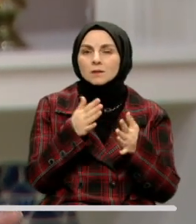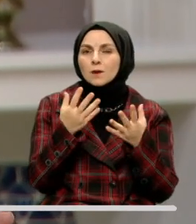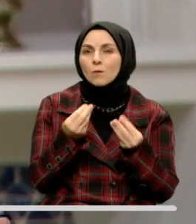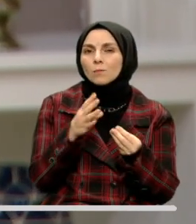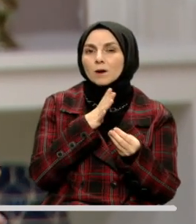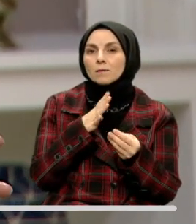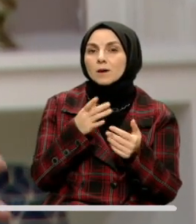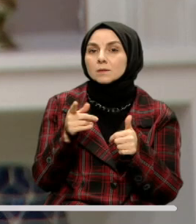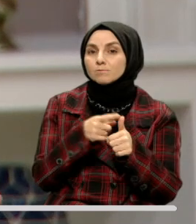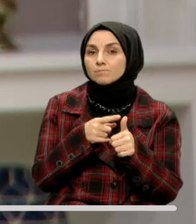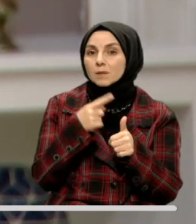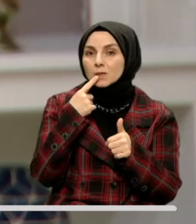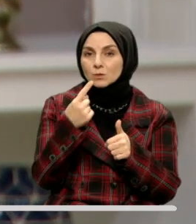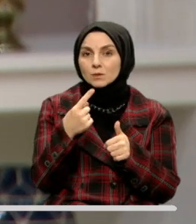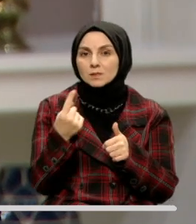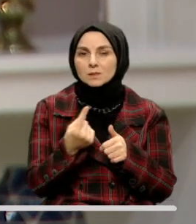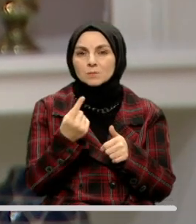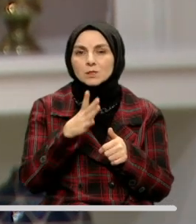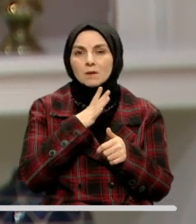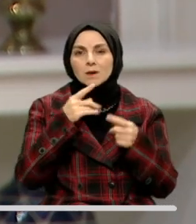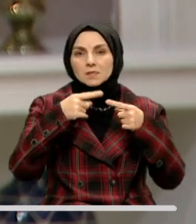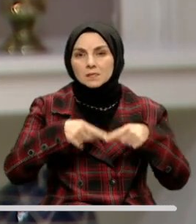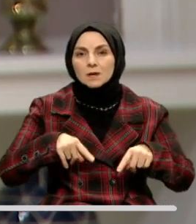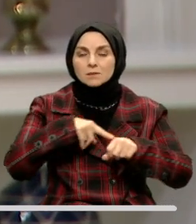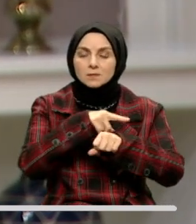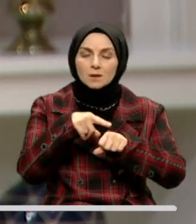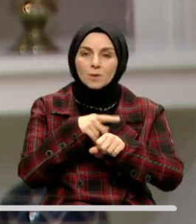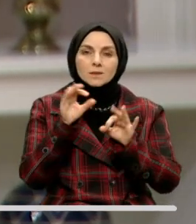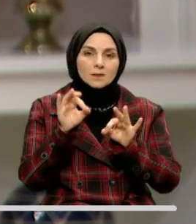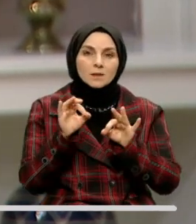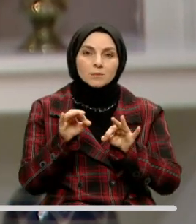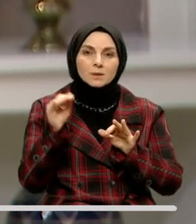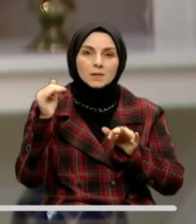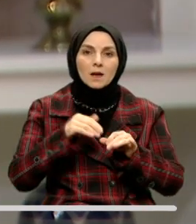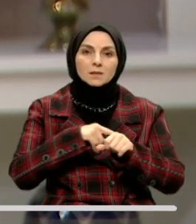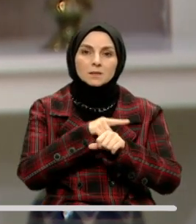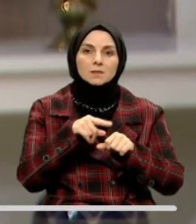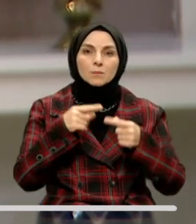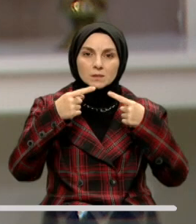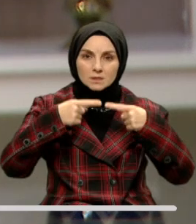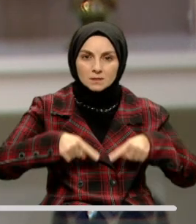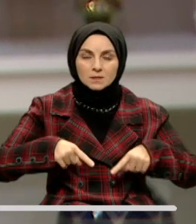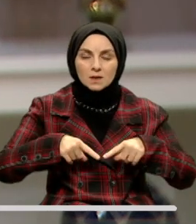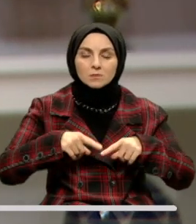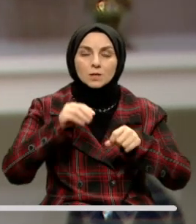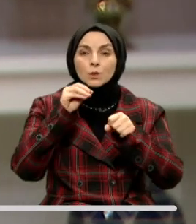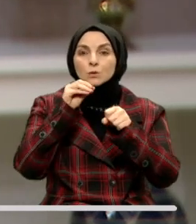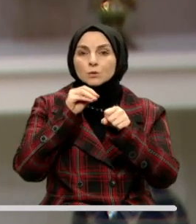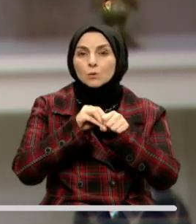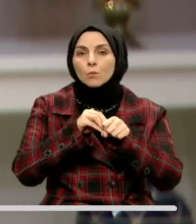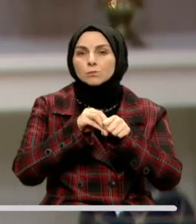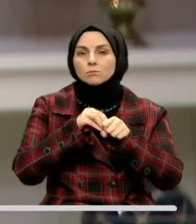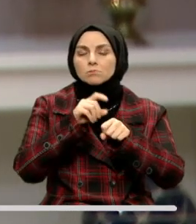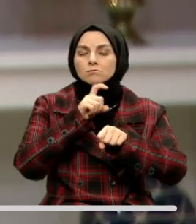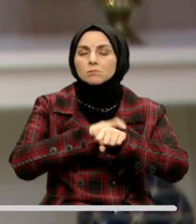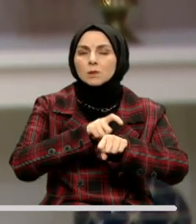baştan beri söylediğiniz bir şey var. Sınav zamanında biz odaklanırız. Ben de kendi öğrenciliğimden hatırladım. Böyle bir şey hep vardır. Çünkü o son an yaklaştıkça